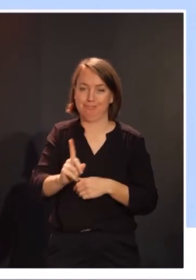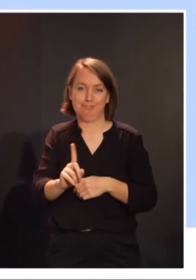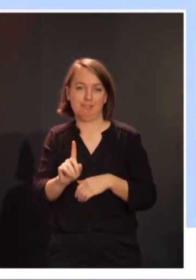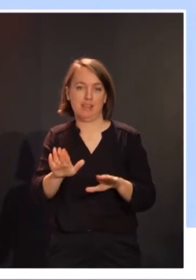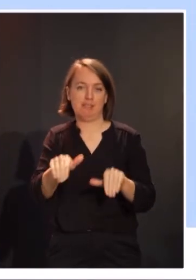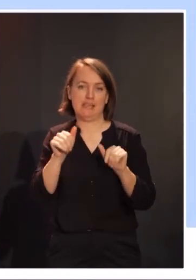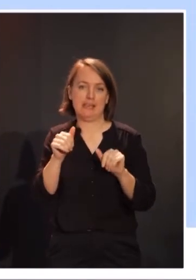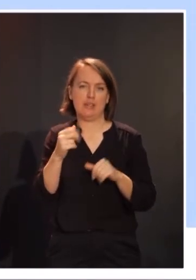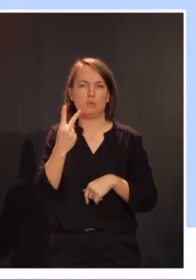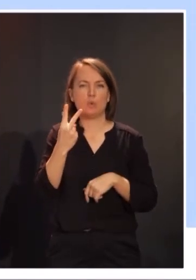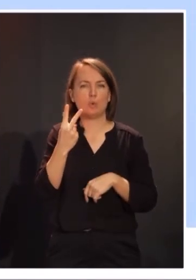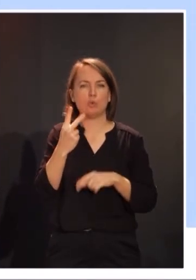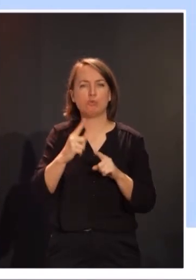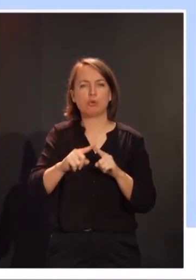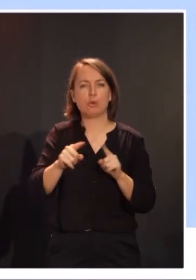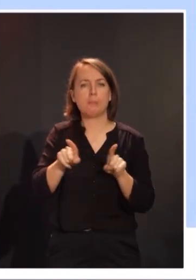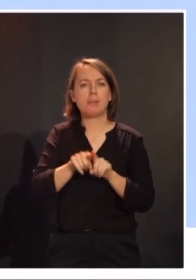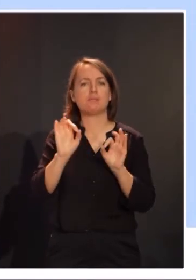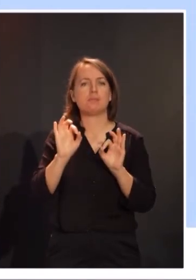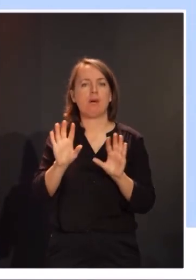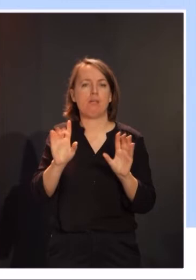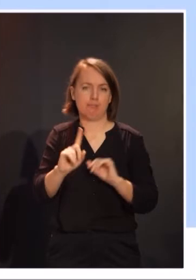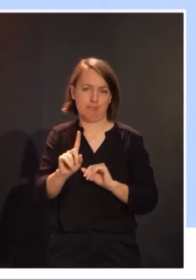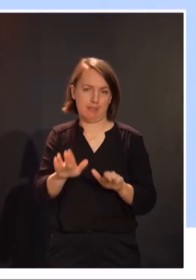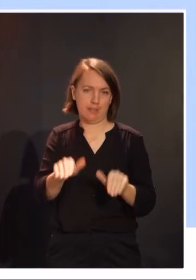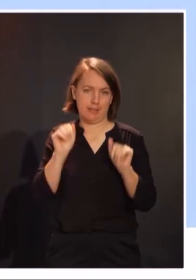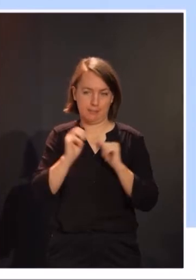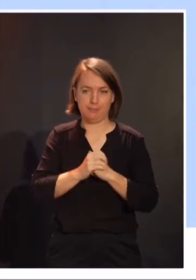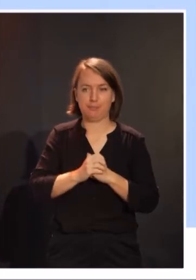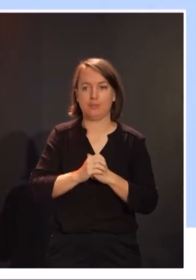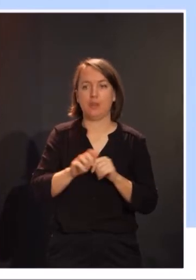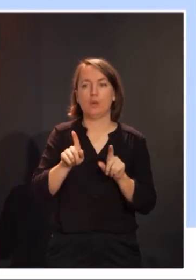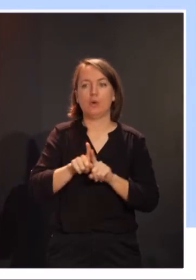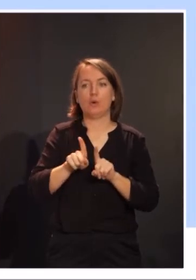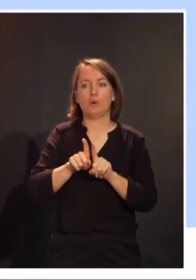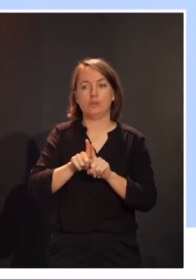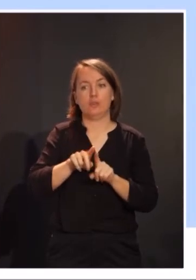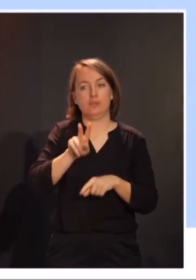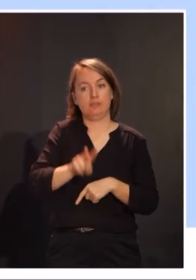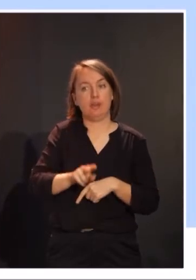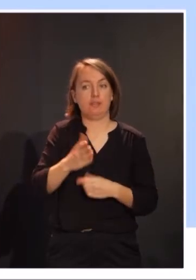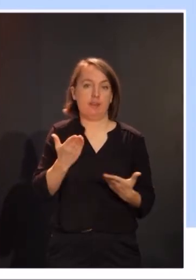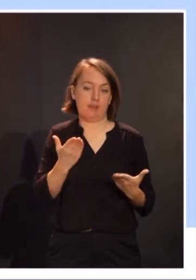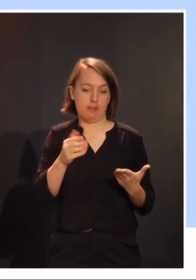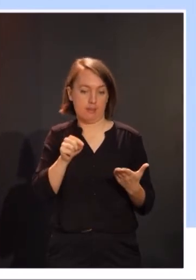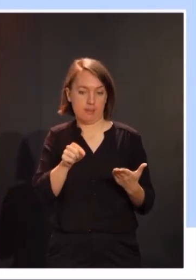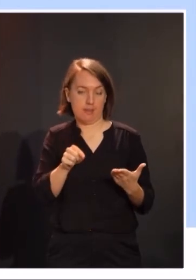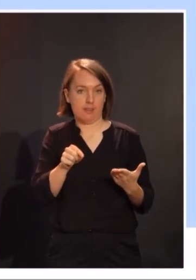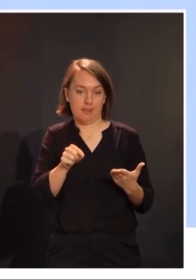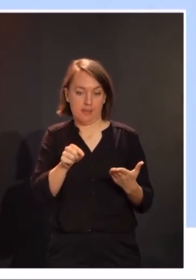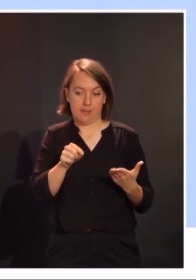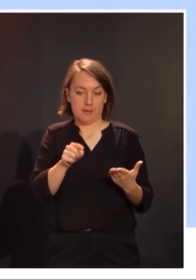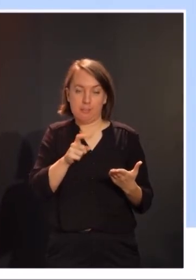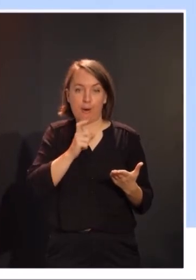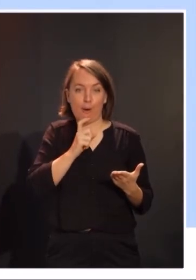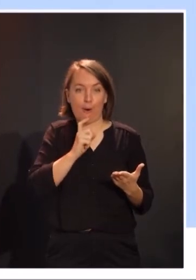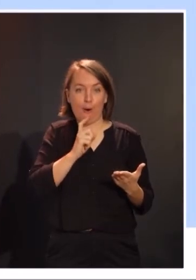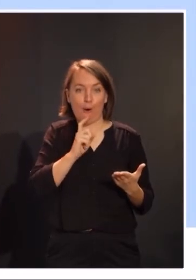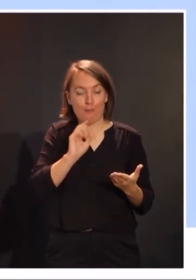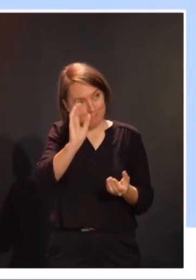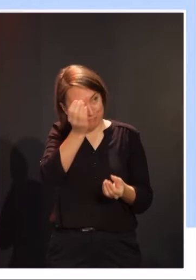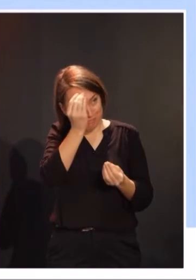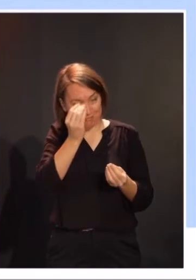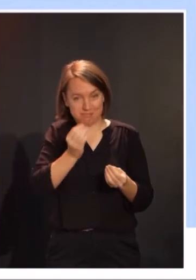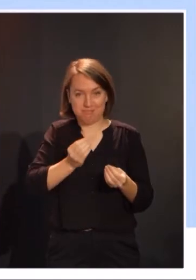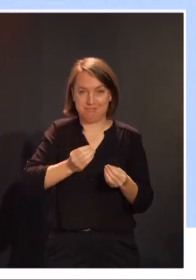jamais vraiment bénéficié d'un apprentissage spécifique sur l'outil, sa vitesse de frappe n'est pas encore suffisamment